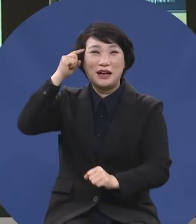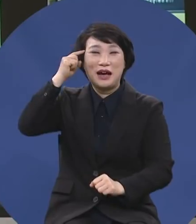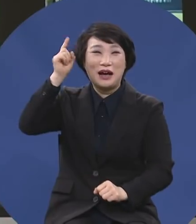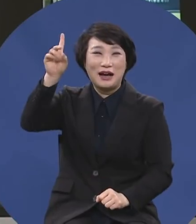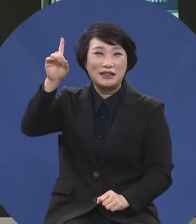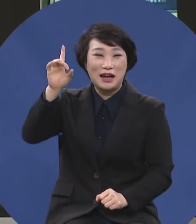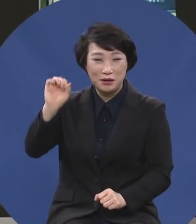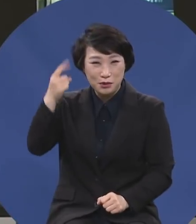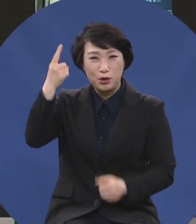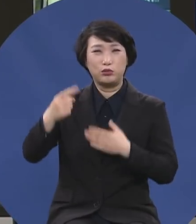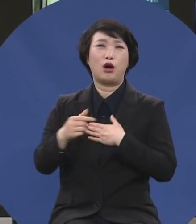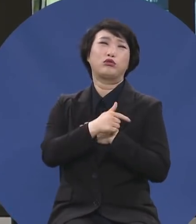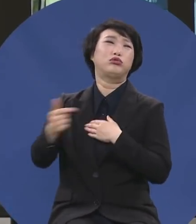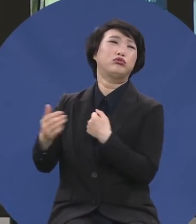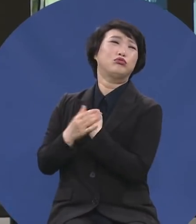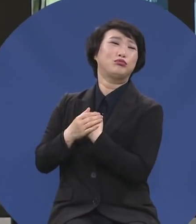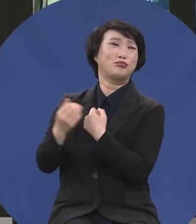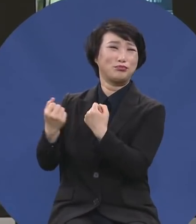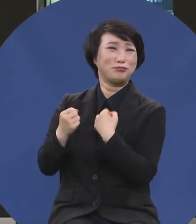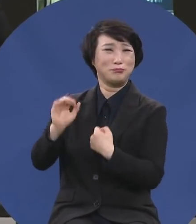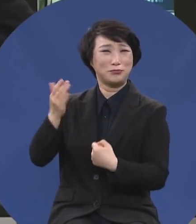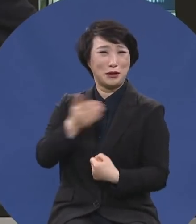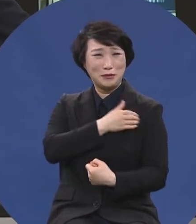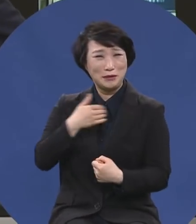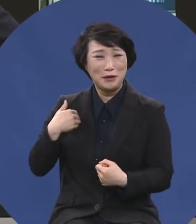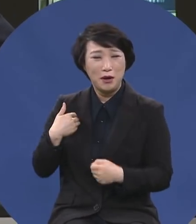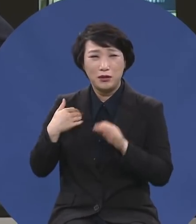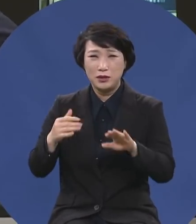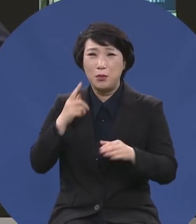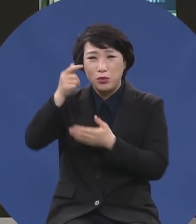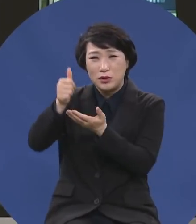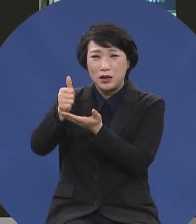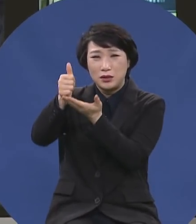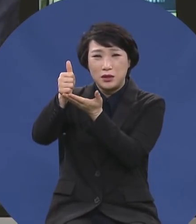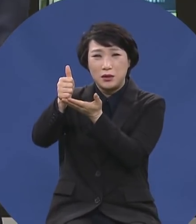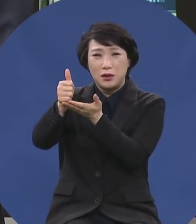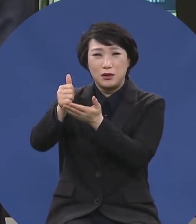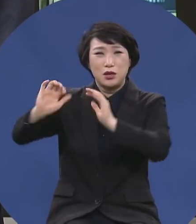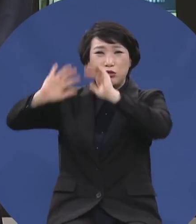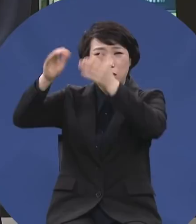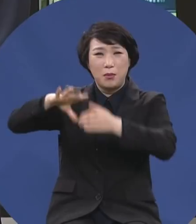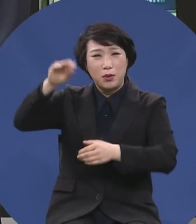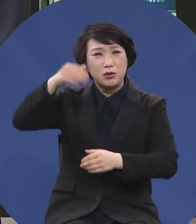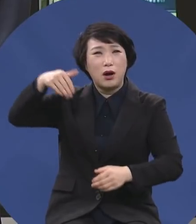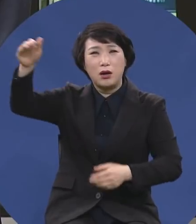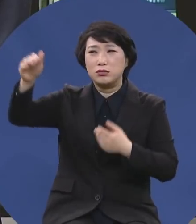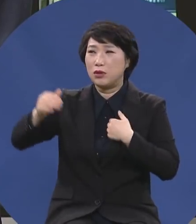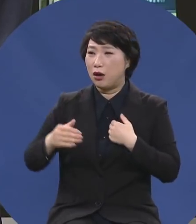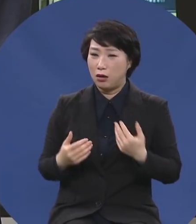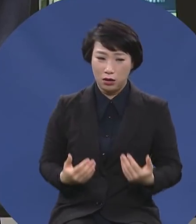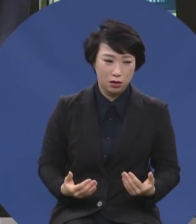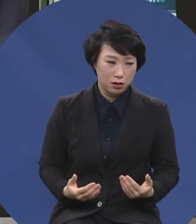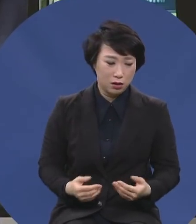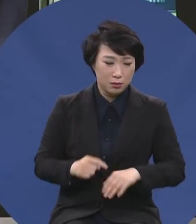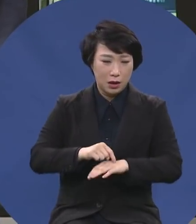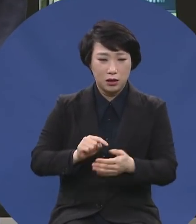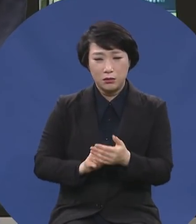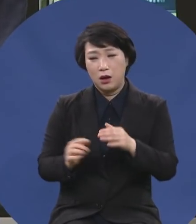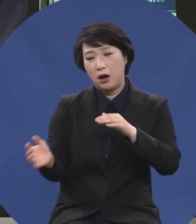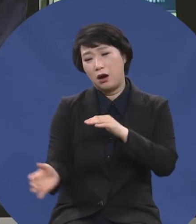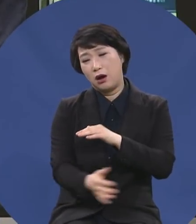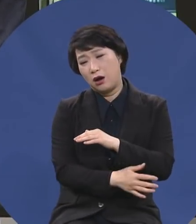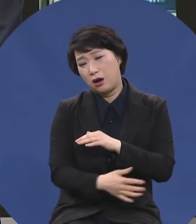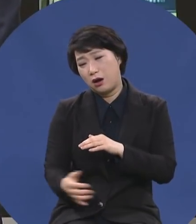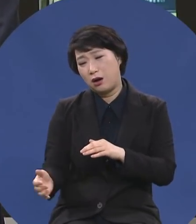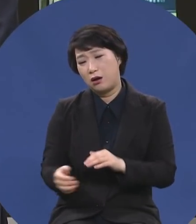이것만으로도 큰 힘이 됐는데, 목사님은 천국 가시면 내가 굉장히 마음이